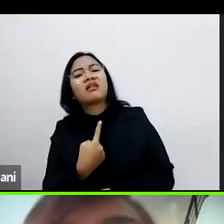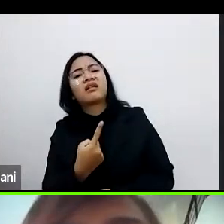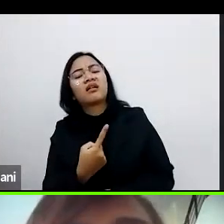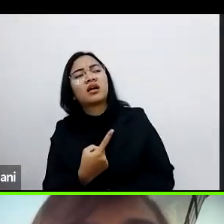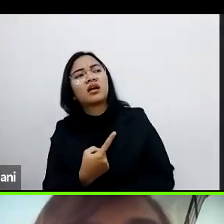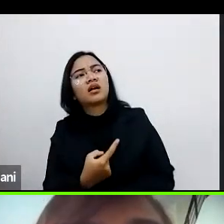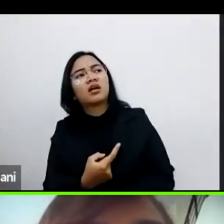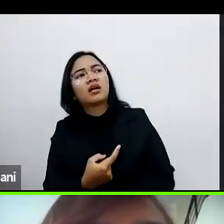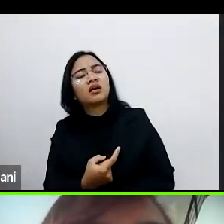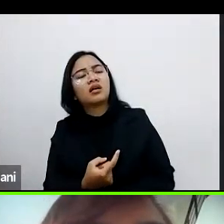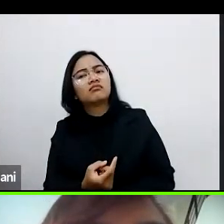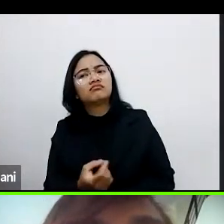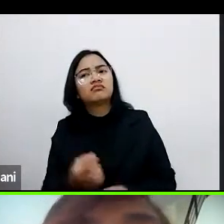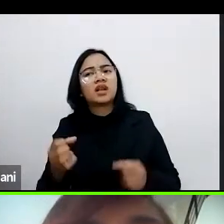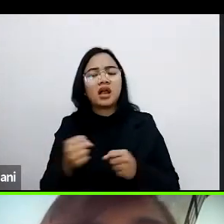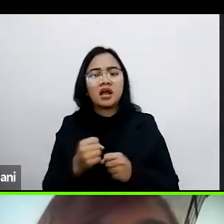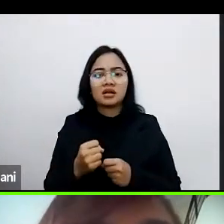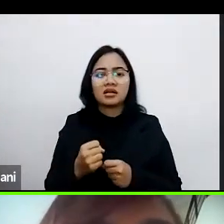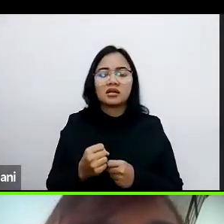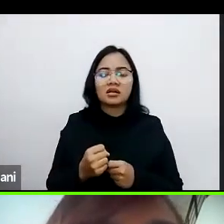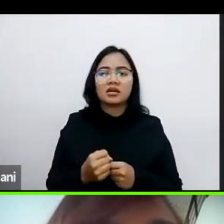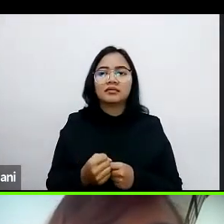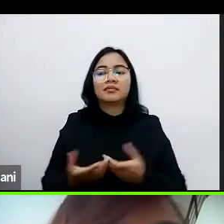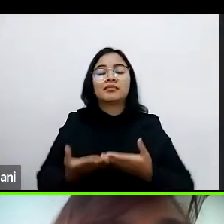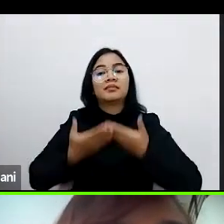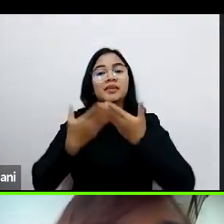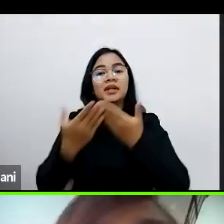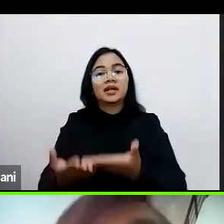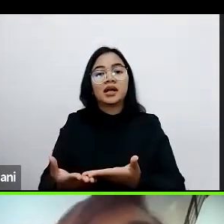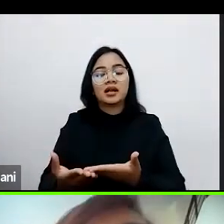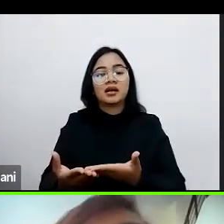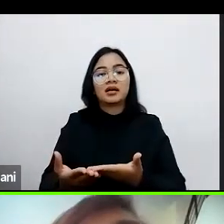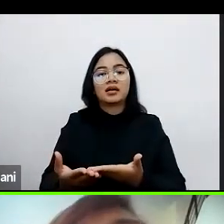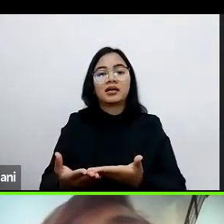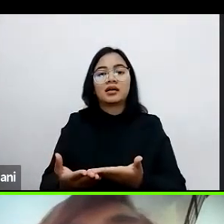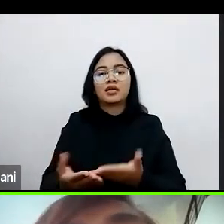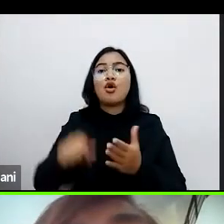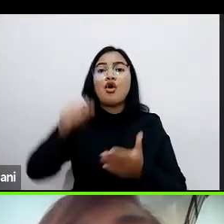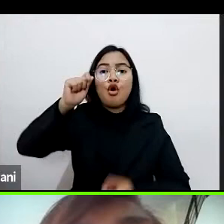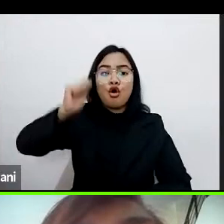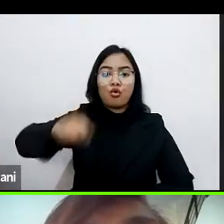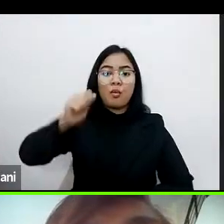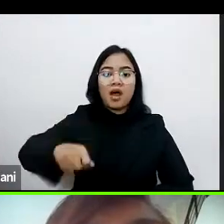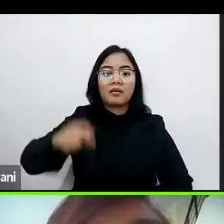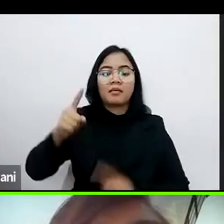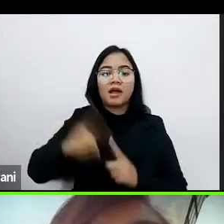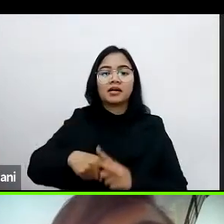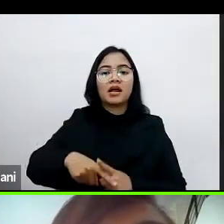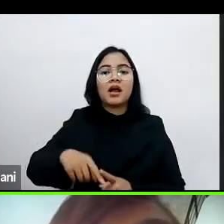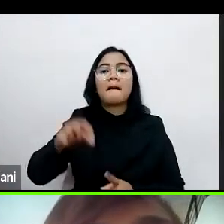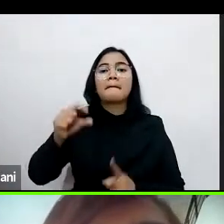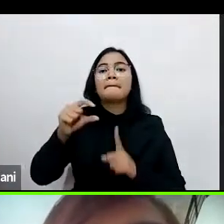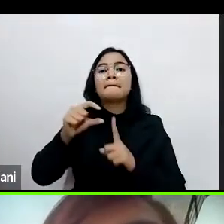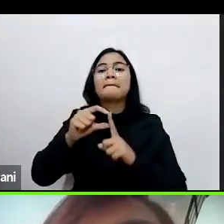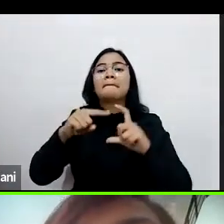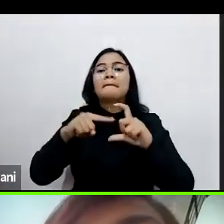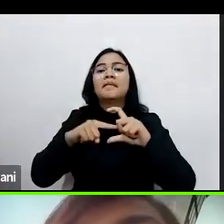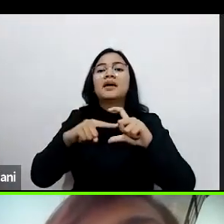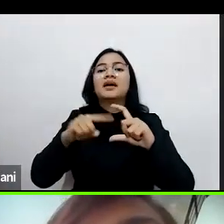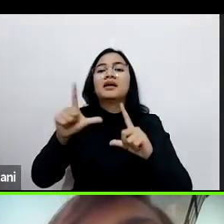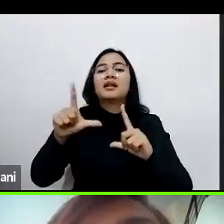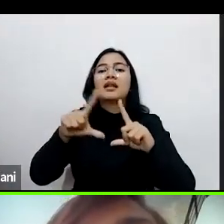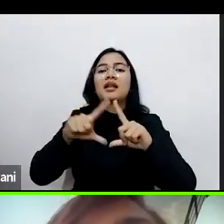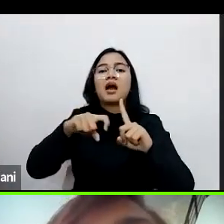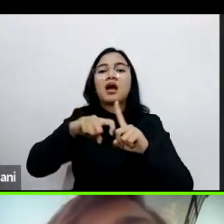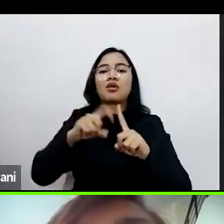menangani gitu, dalam artian memberikan sanksi pada pelaku seperti itu. Nah, kalau kita bicara soal pencegahan gitu